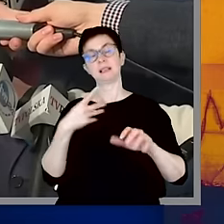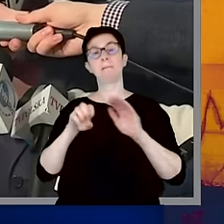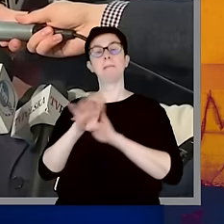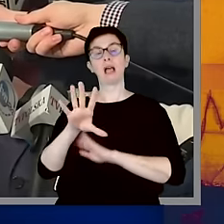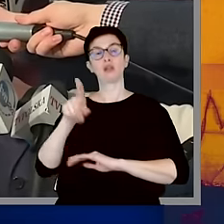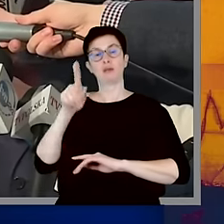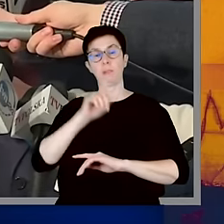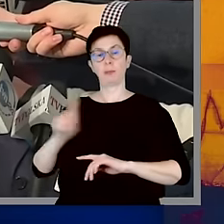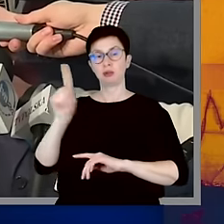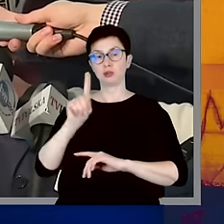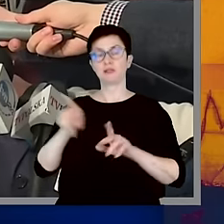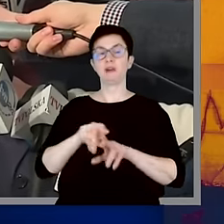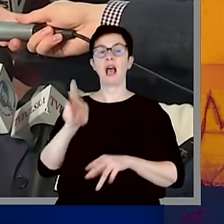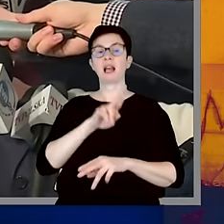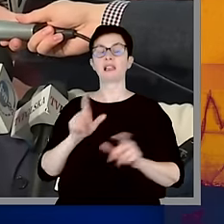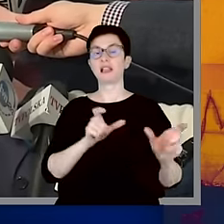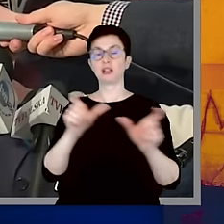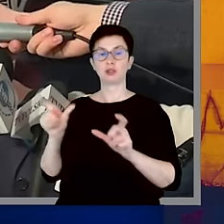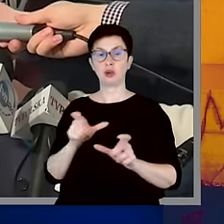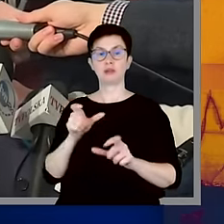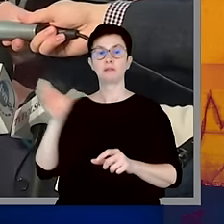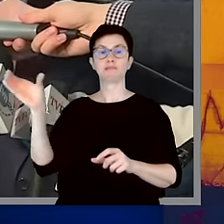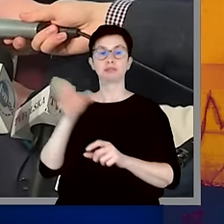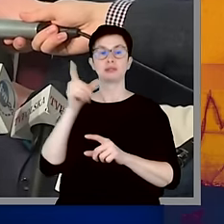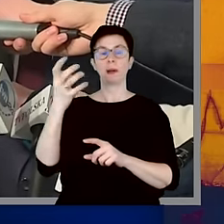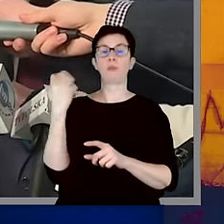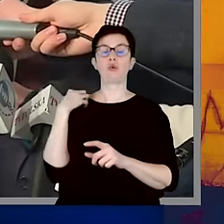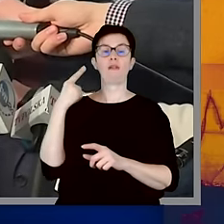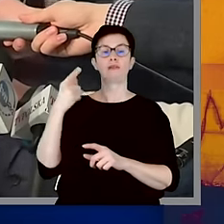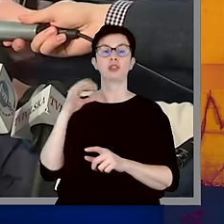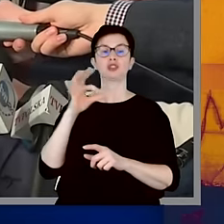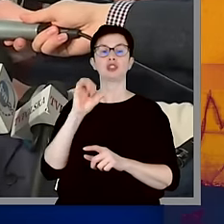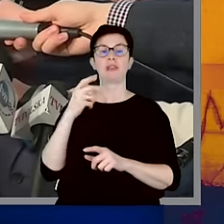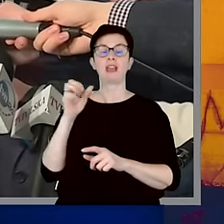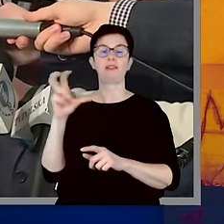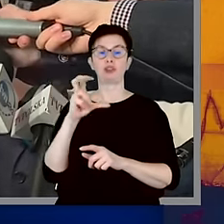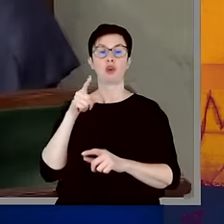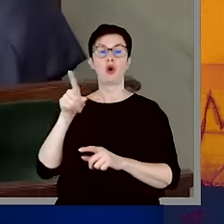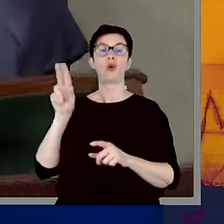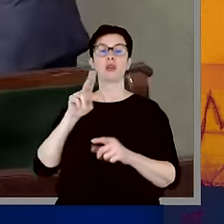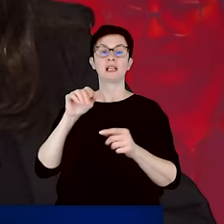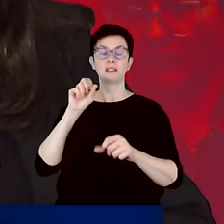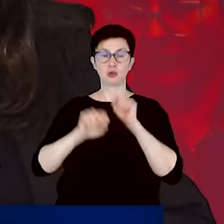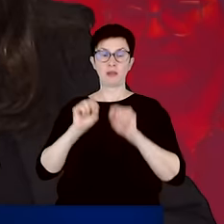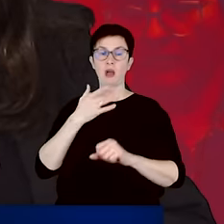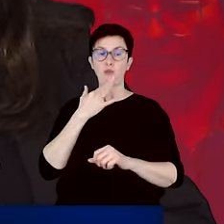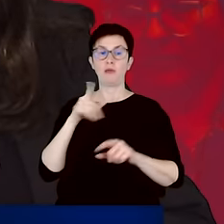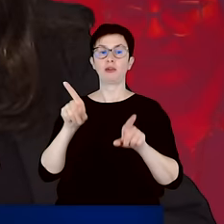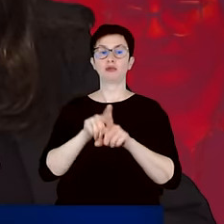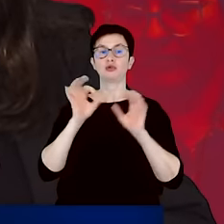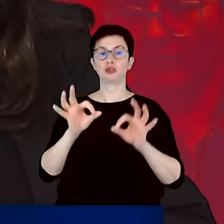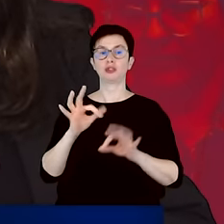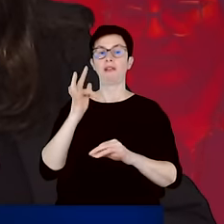i rad nadzorczych powołani przez pana pułkownika Sienkiewicza i stwierdził to nawet sąd i stwierdził to również dzisiaj